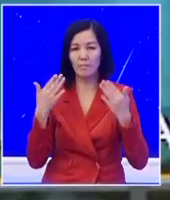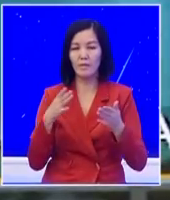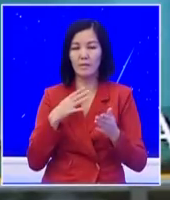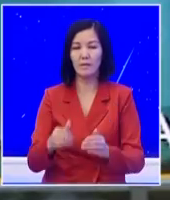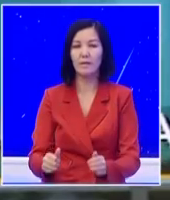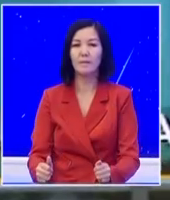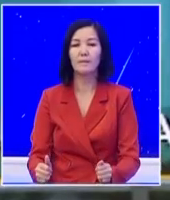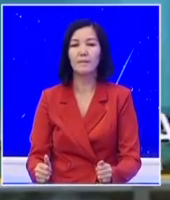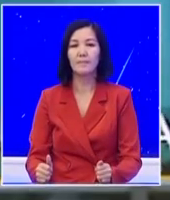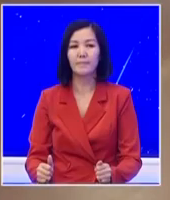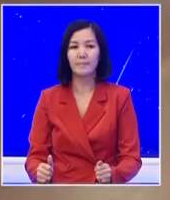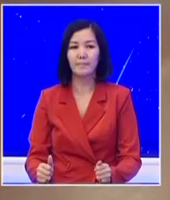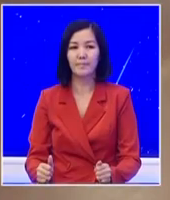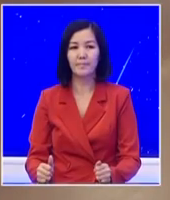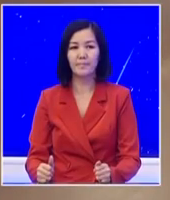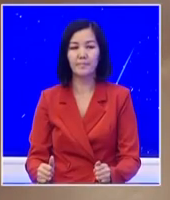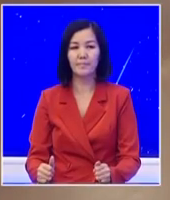пікірлерін білдірді.